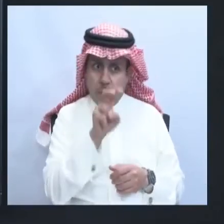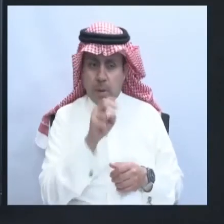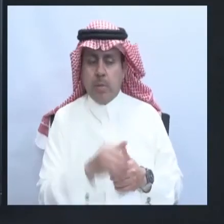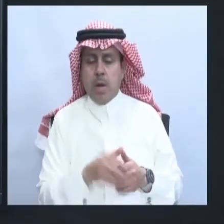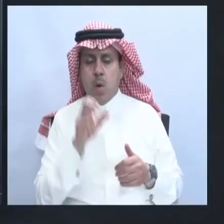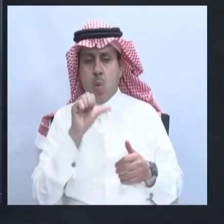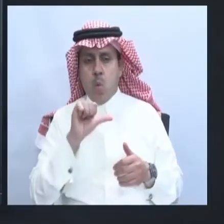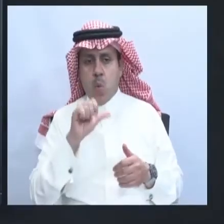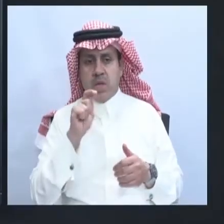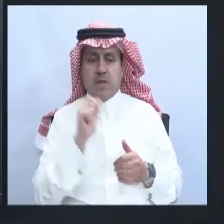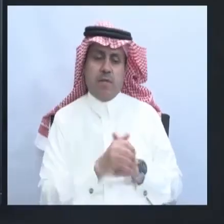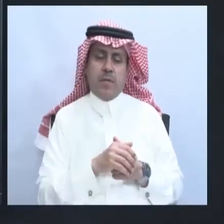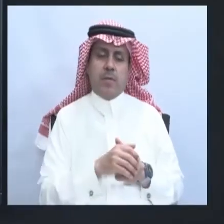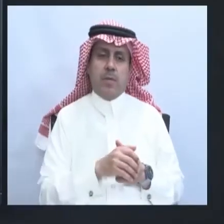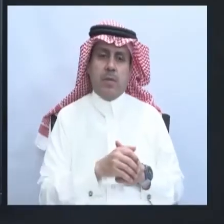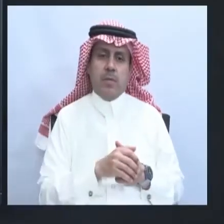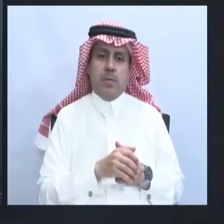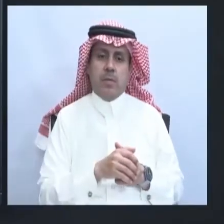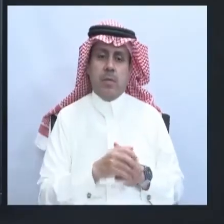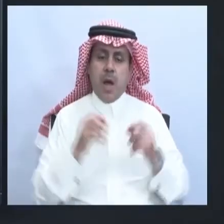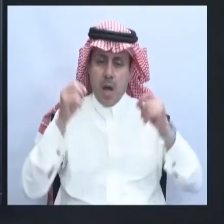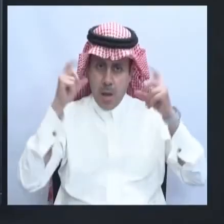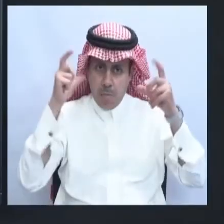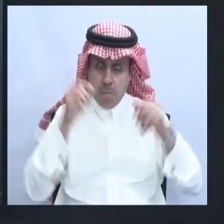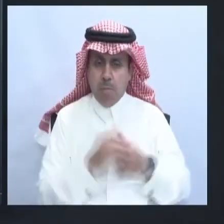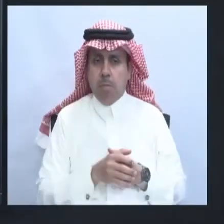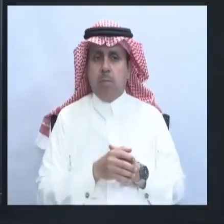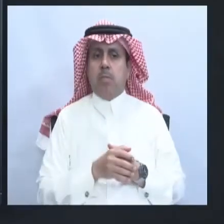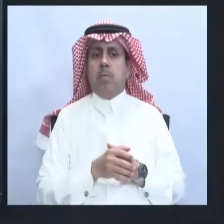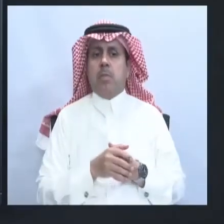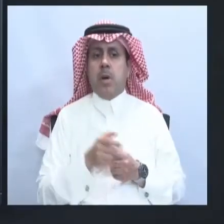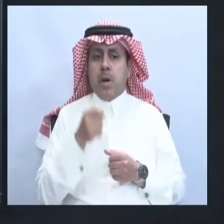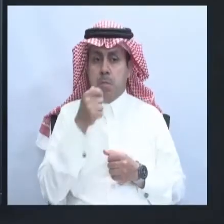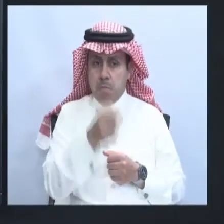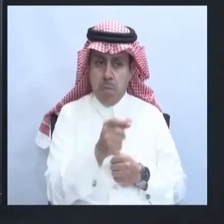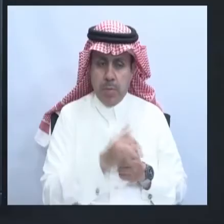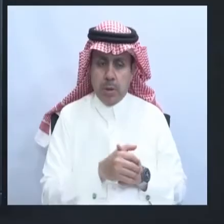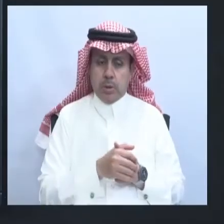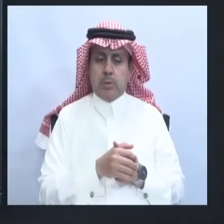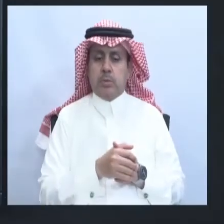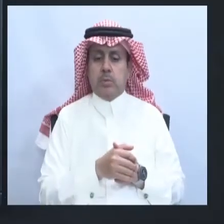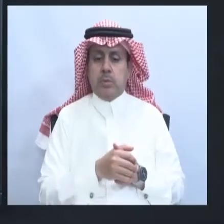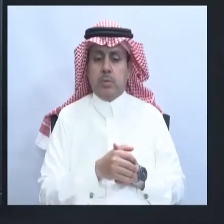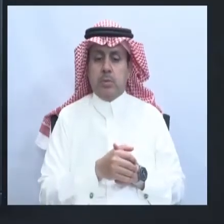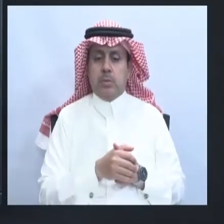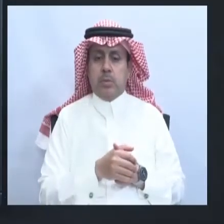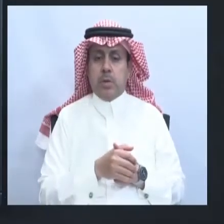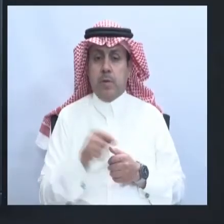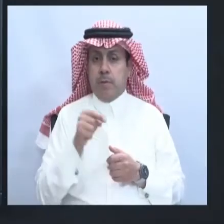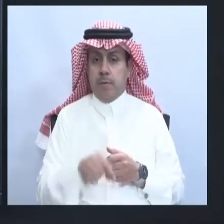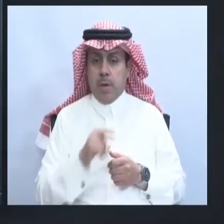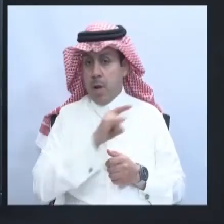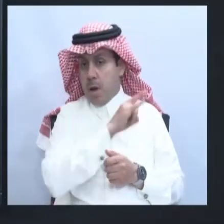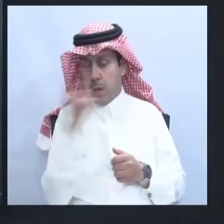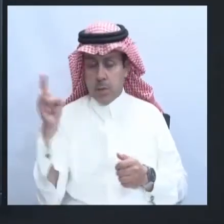بوصف معتبر يكون قد علم المبيع واشتراه بهذا الوصف هنا لا